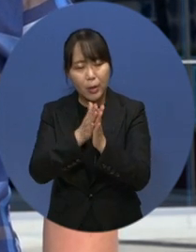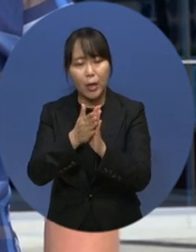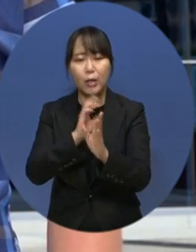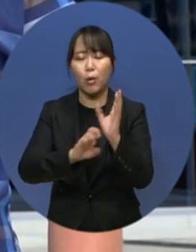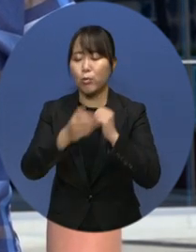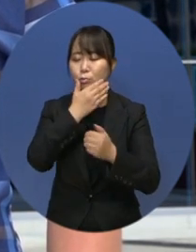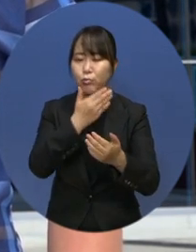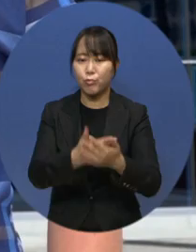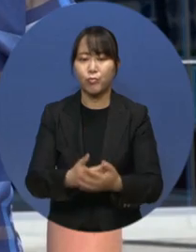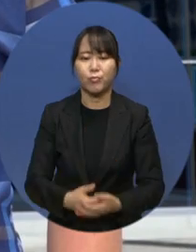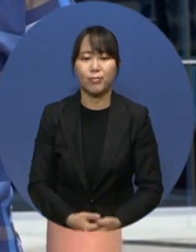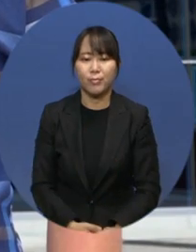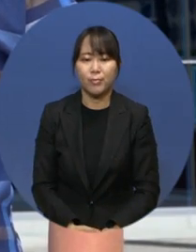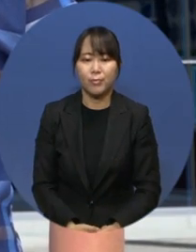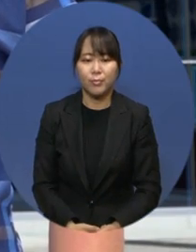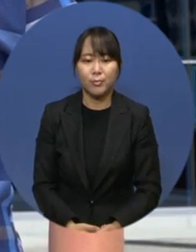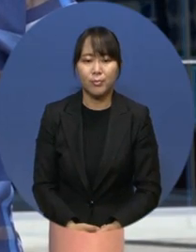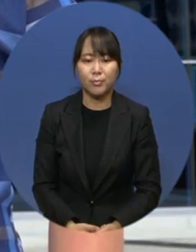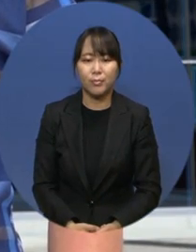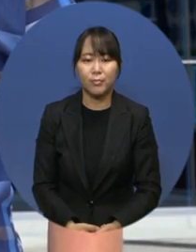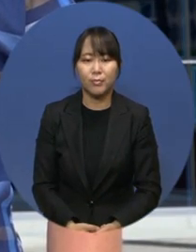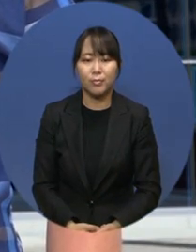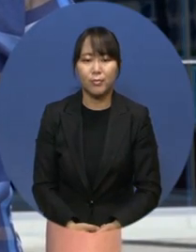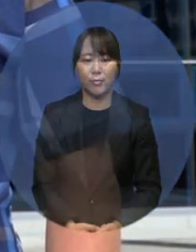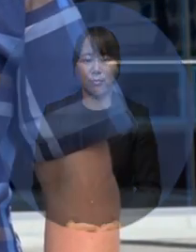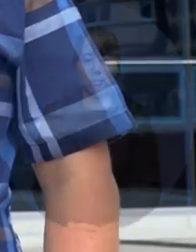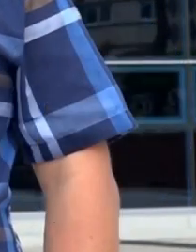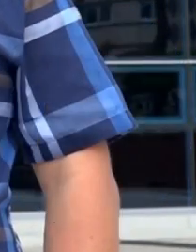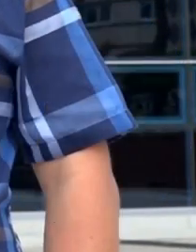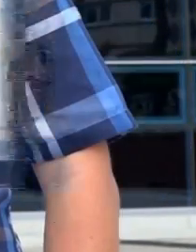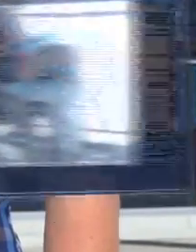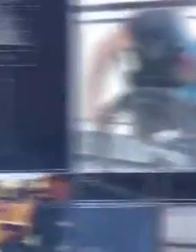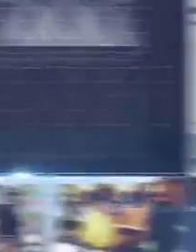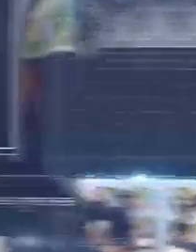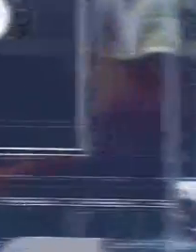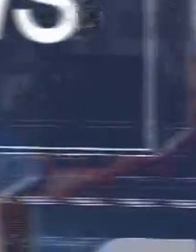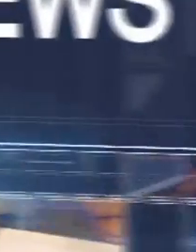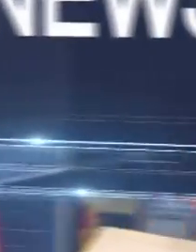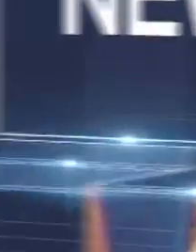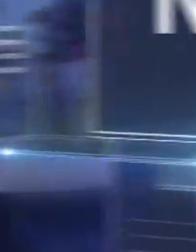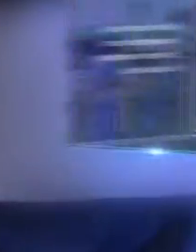보입니다. 복지TV 뉴스 김민재입니다.